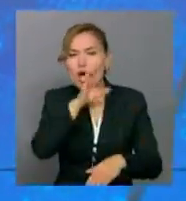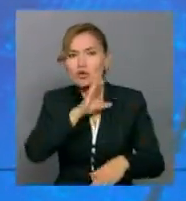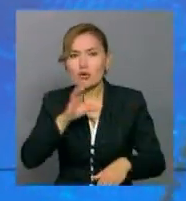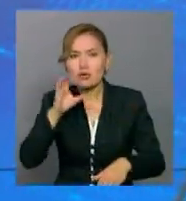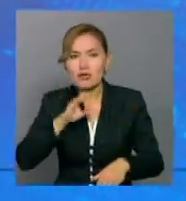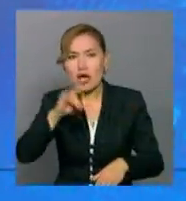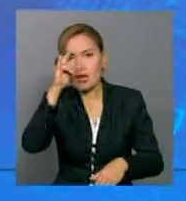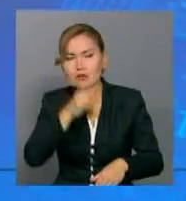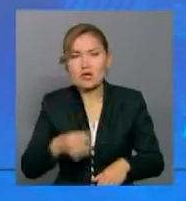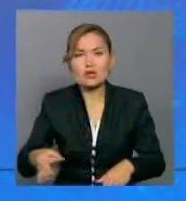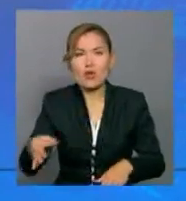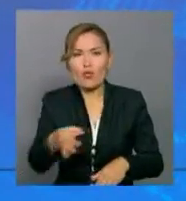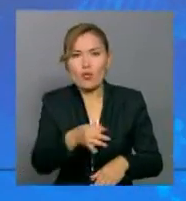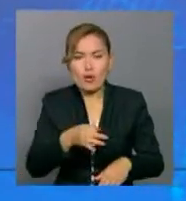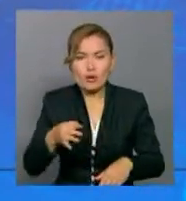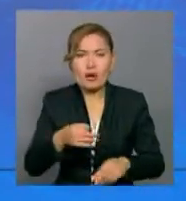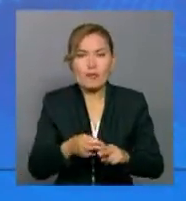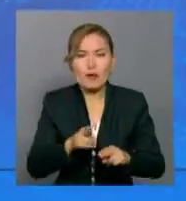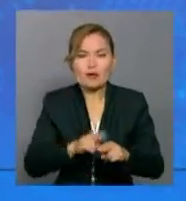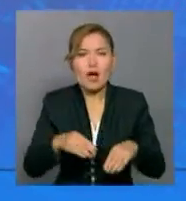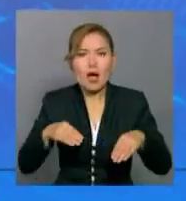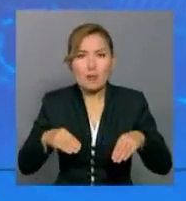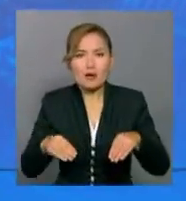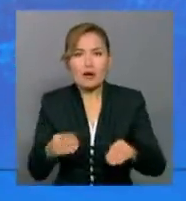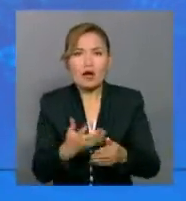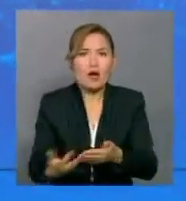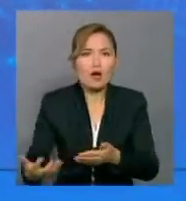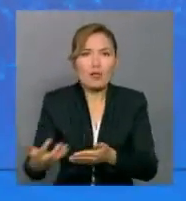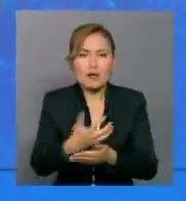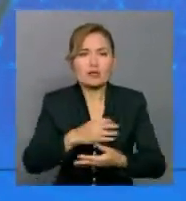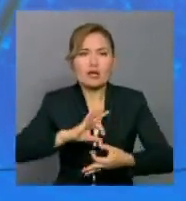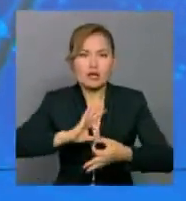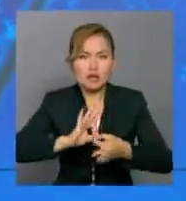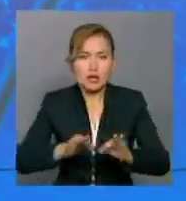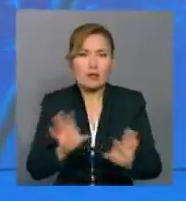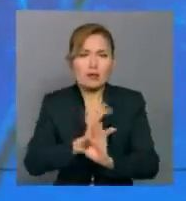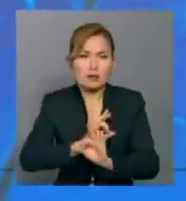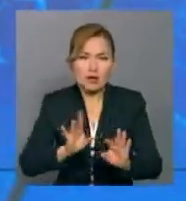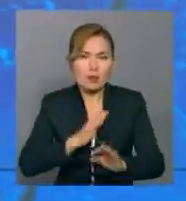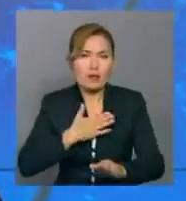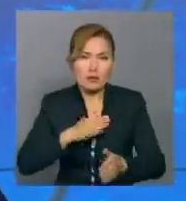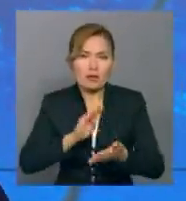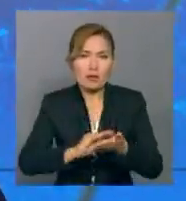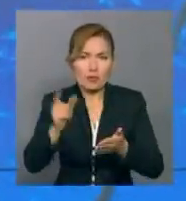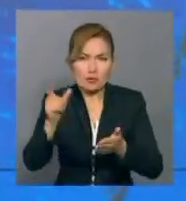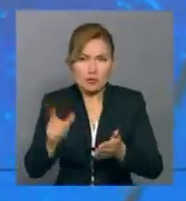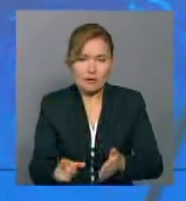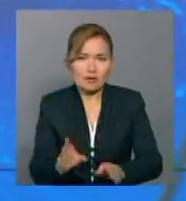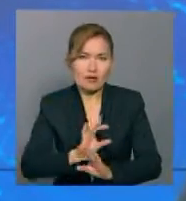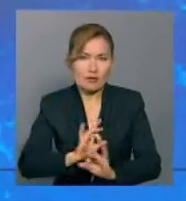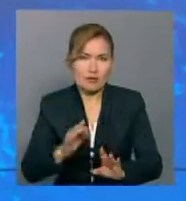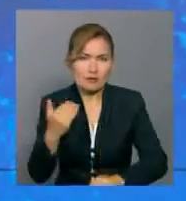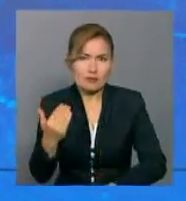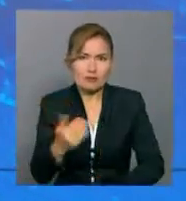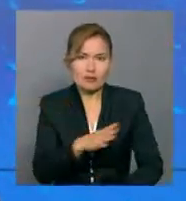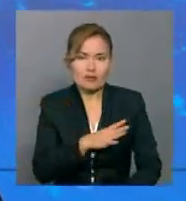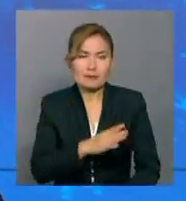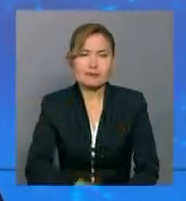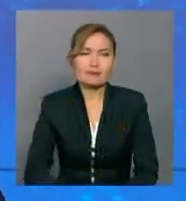орай атқарылып жатқан шаруалар барысы туралы бізбен тікелей қосылымға шығып әріптесім Самат Қайырденұлы баяндаған болатын.